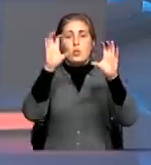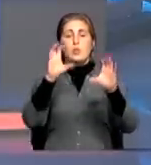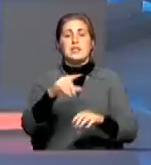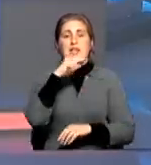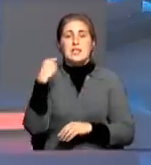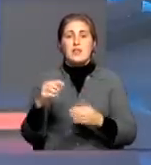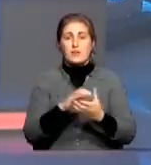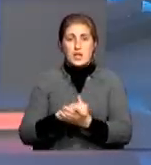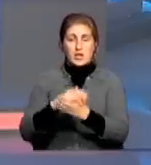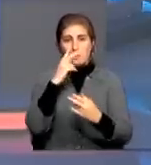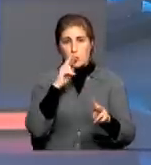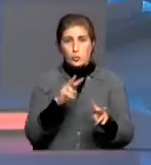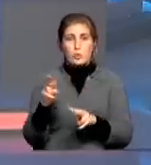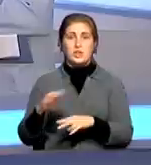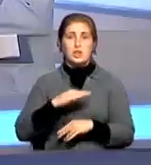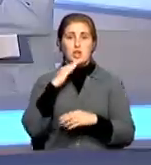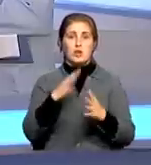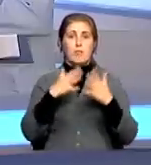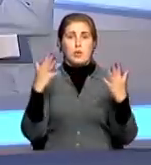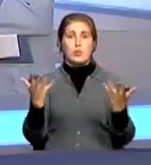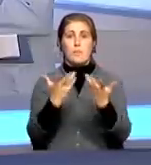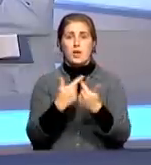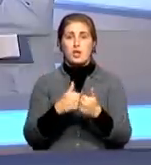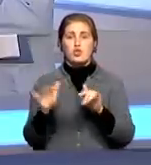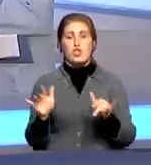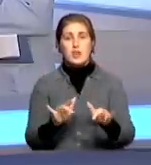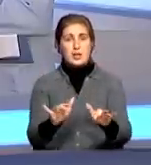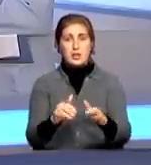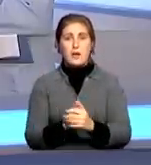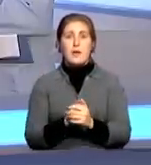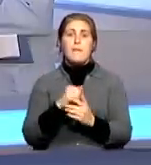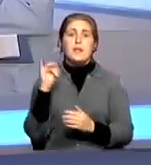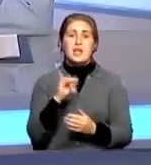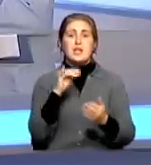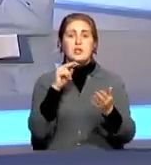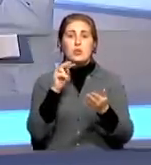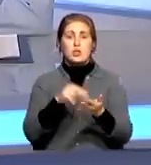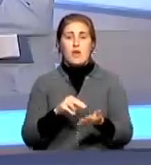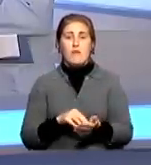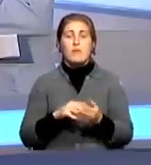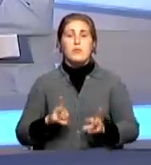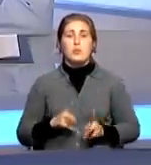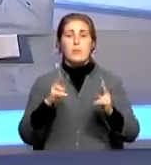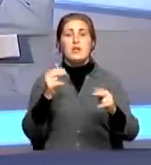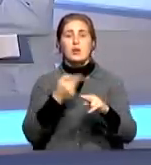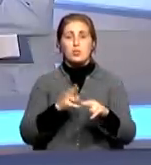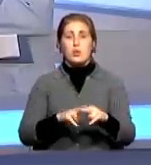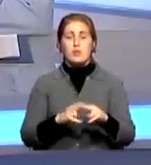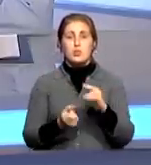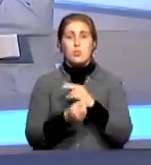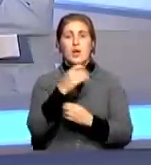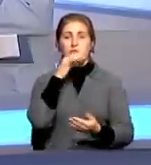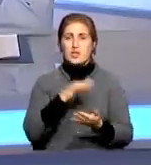Федерации предусматривает достаточно большой перечень деяний и составов преступлений, за которые наступает ответственность. Здесь